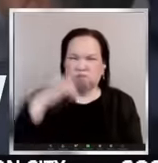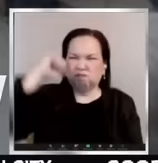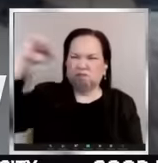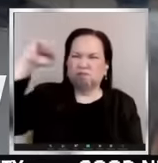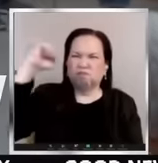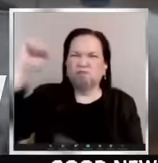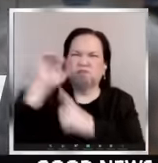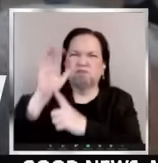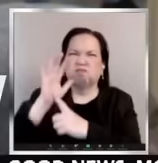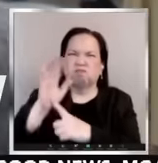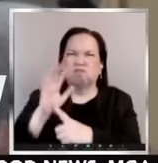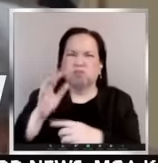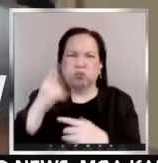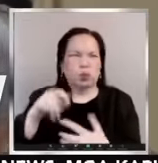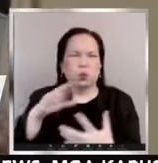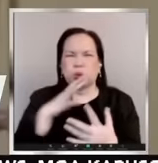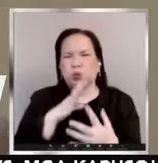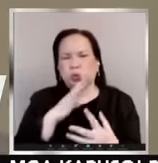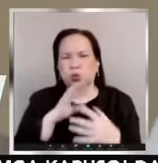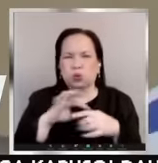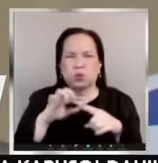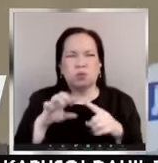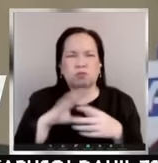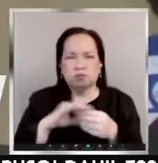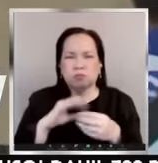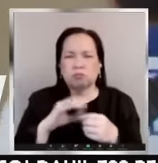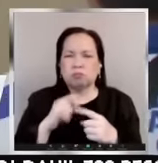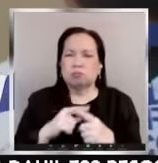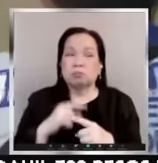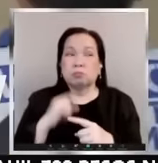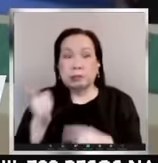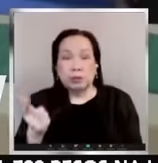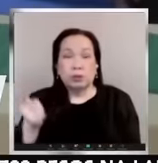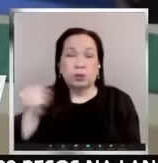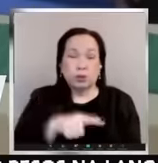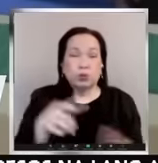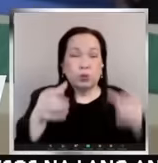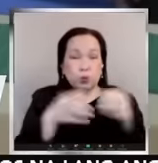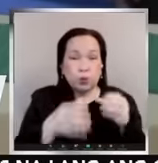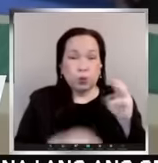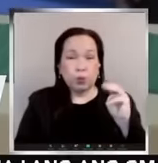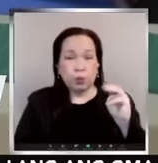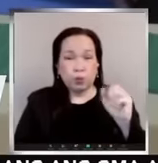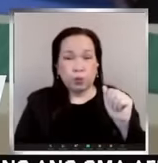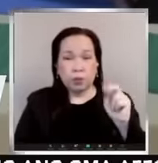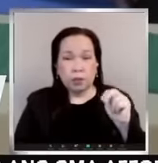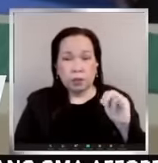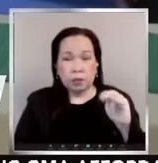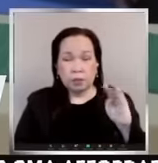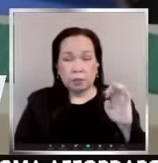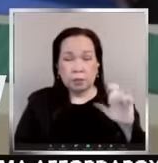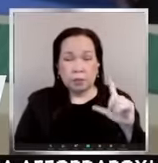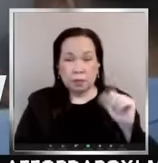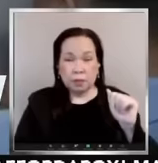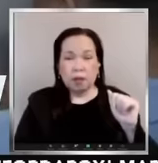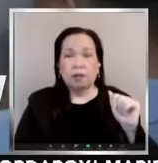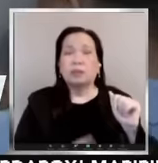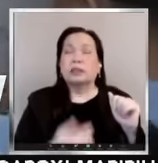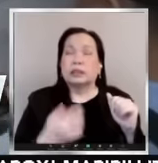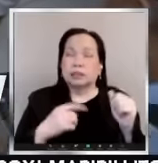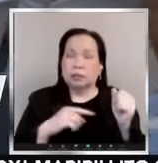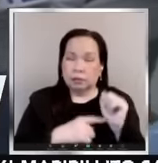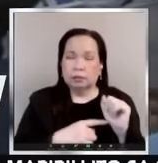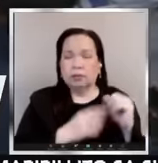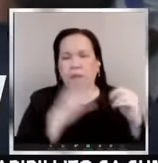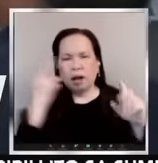paper! Simula naman ng tigil pasada ng transport group na Manibela na tatagal hanggang Biyernes. At kung hindi raw pagbigyan ang